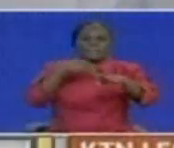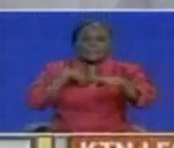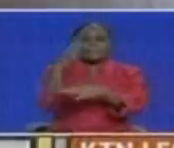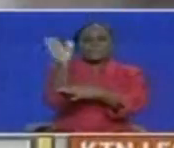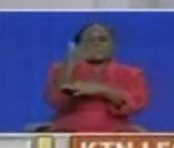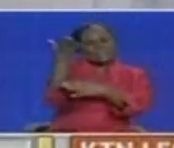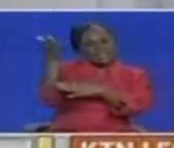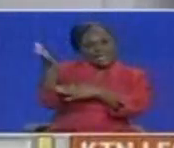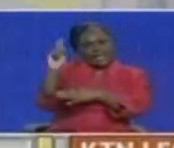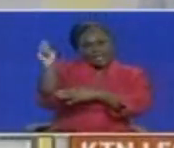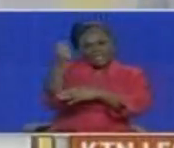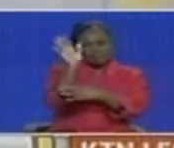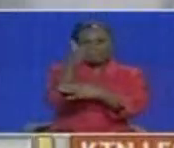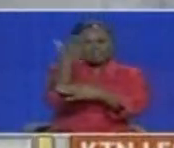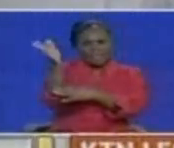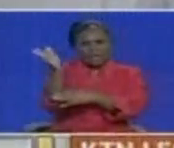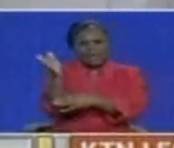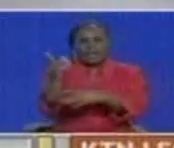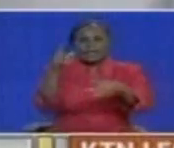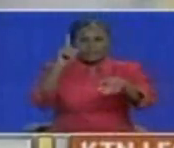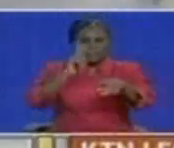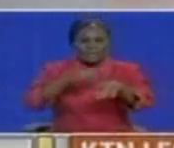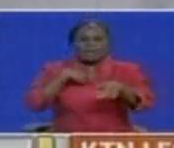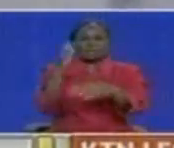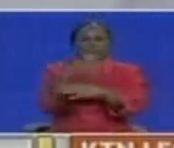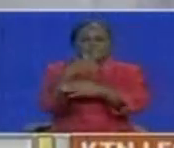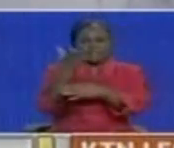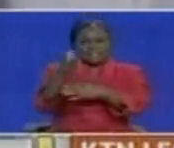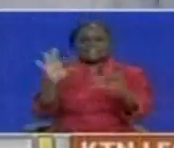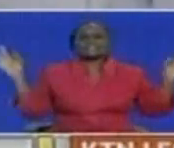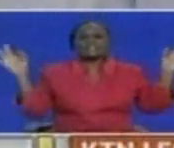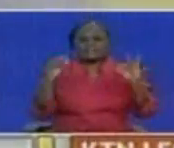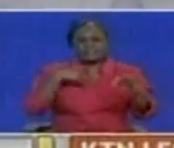Kenya kule nje, na nimekuwa balozi ajabu huko nje,